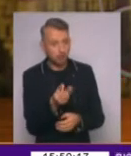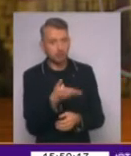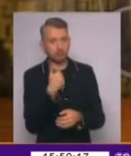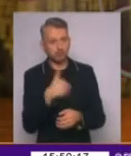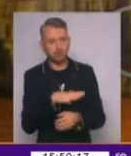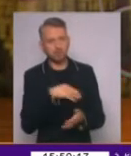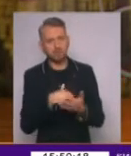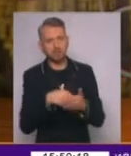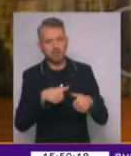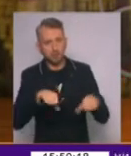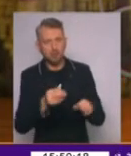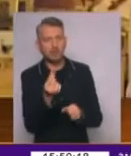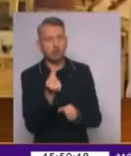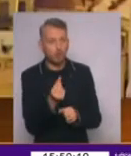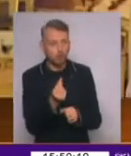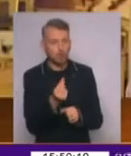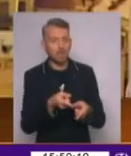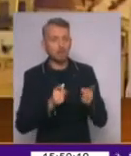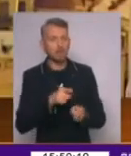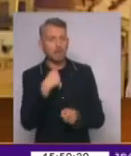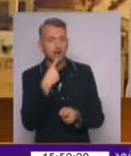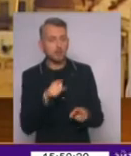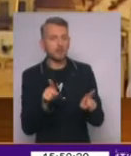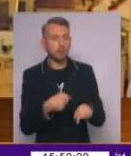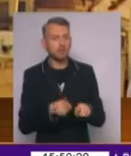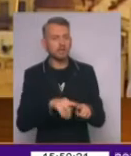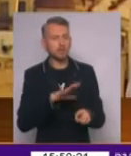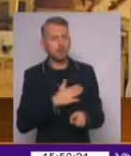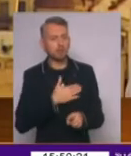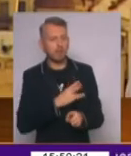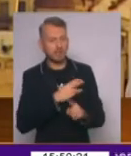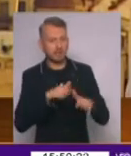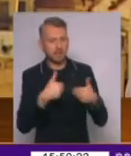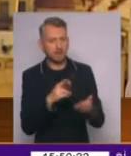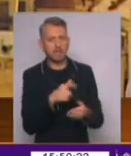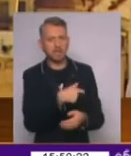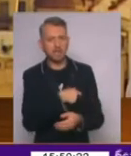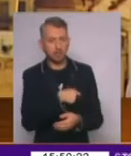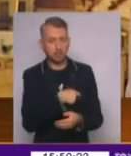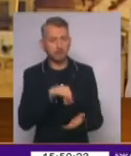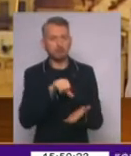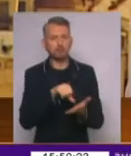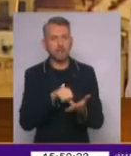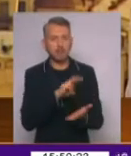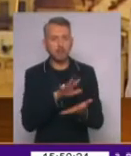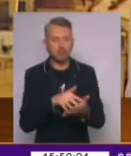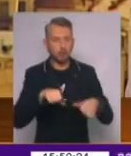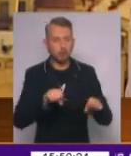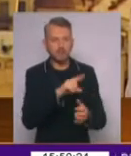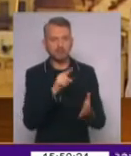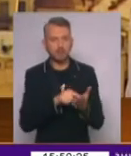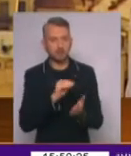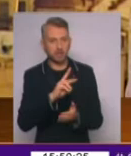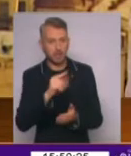Бюджетну комісію. Кошти, насправді кажучи, також це була моя ініціатива як депутата і члена постійної комісії з питань ЖКГ,